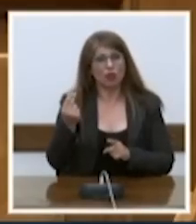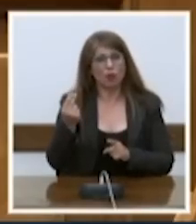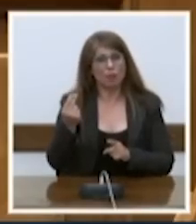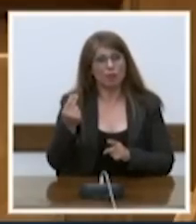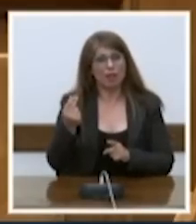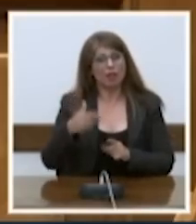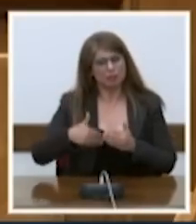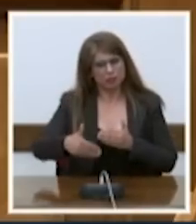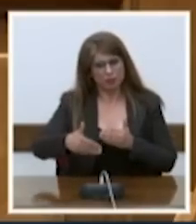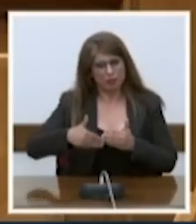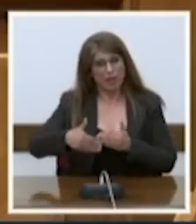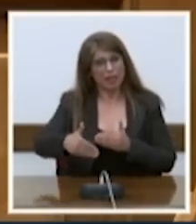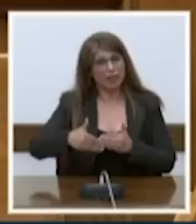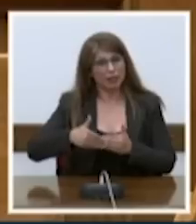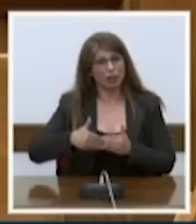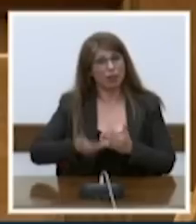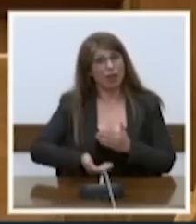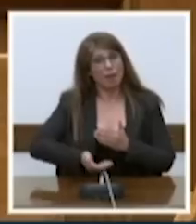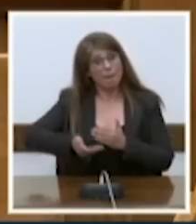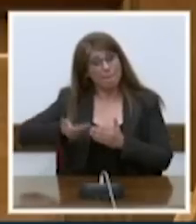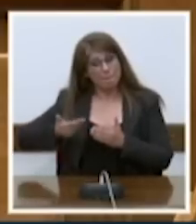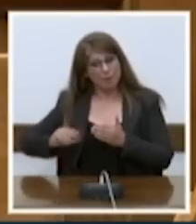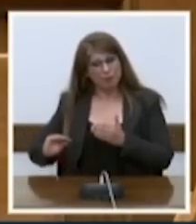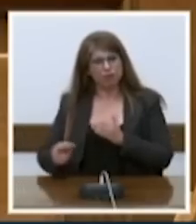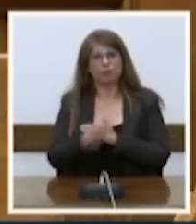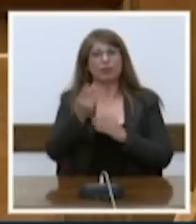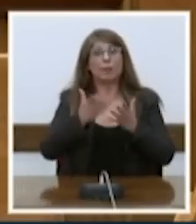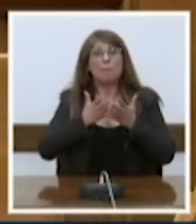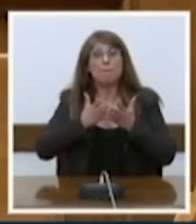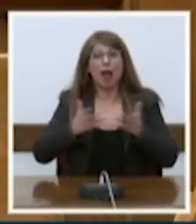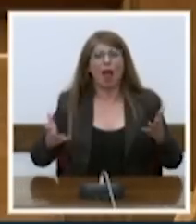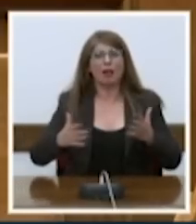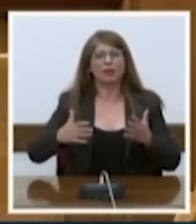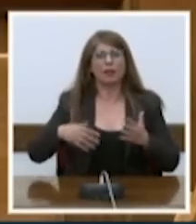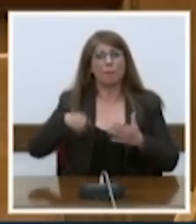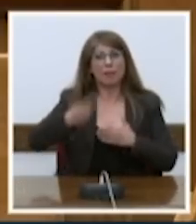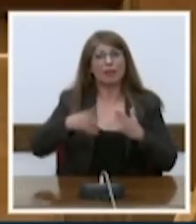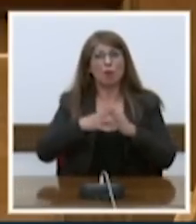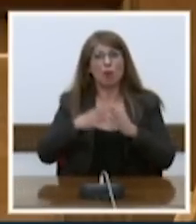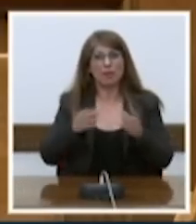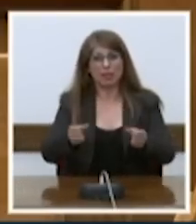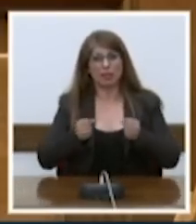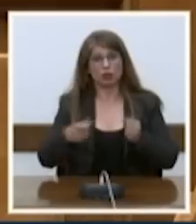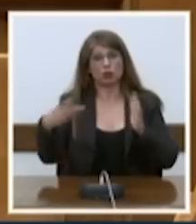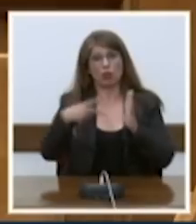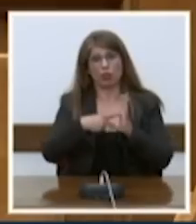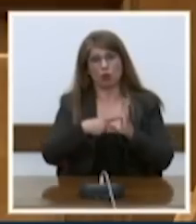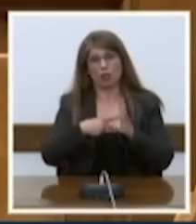την περίοδο πριν εκδηλωθεί η μεγαλύτερη μεταπολεμική κρίση το